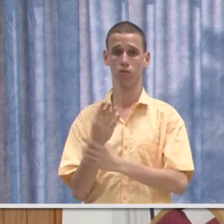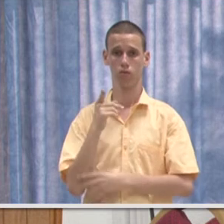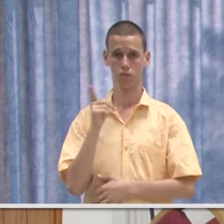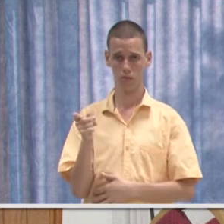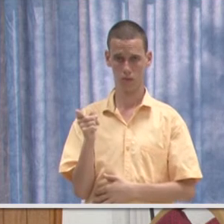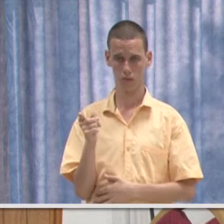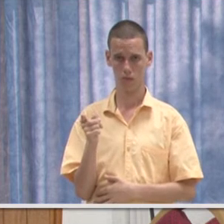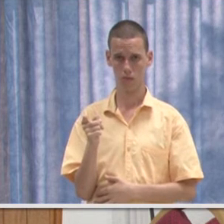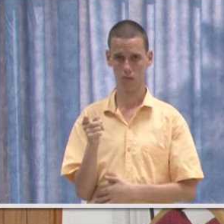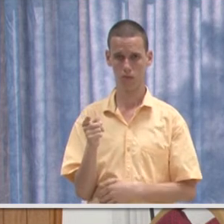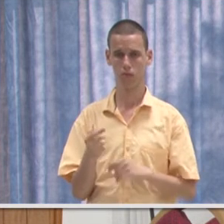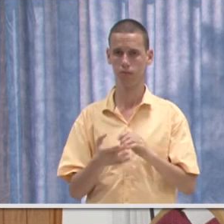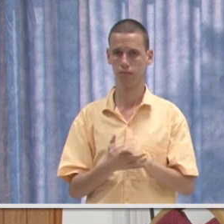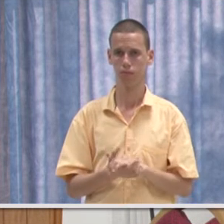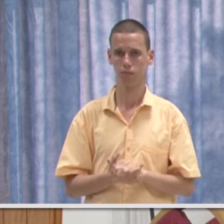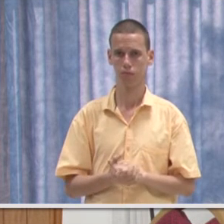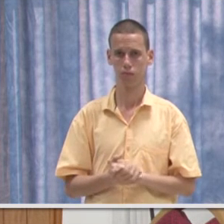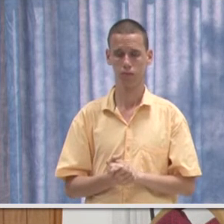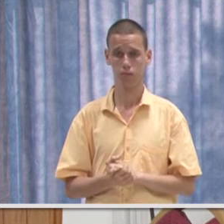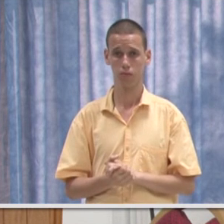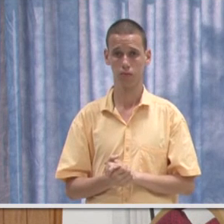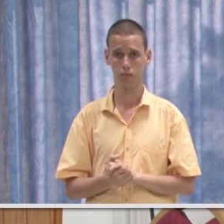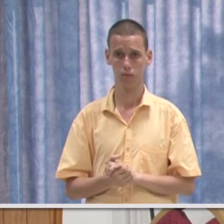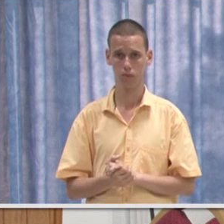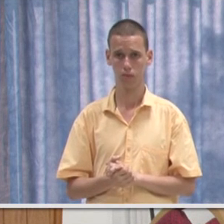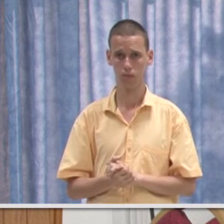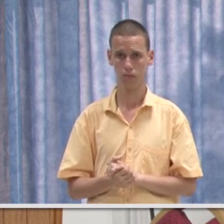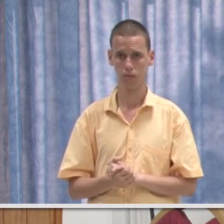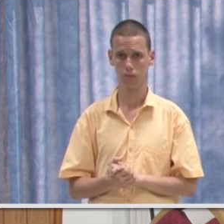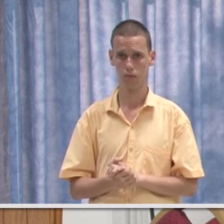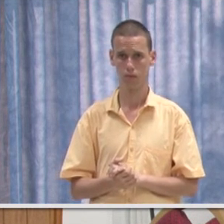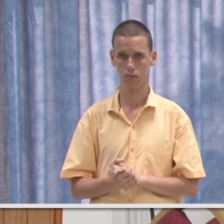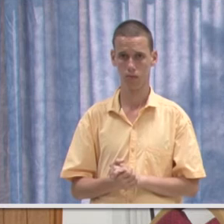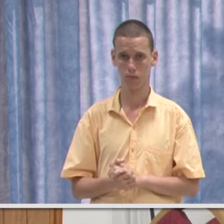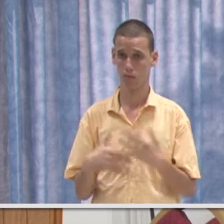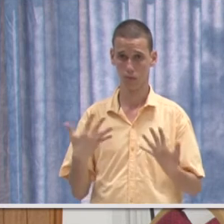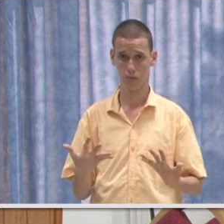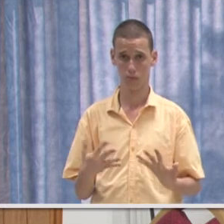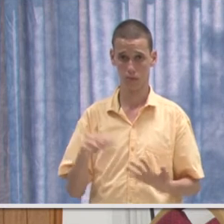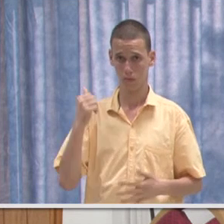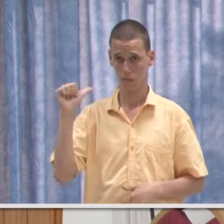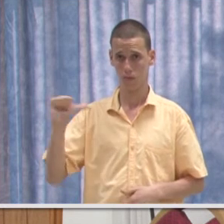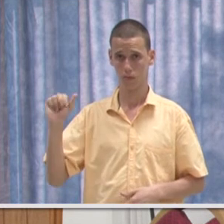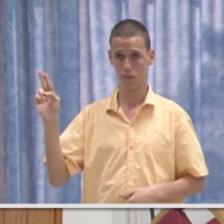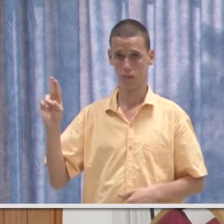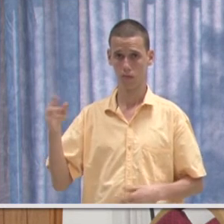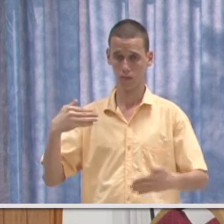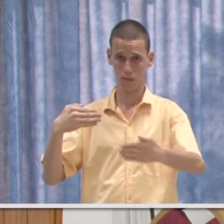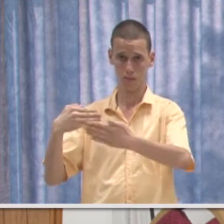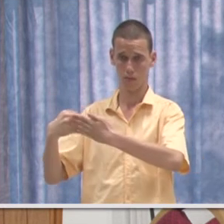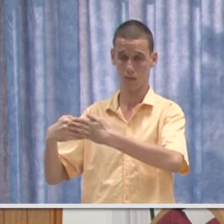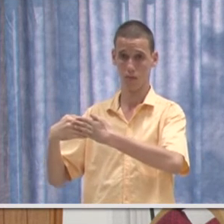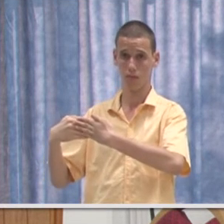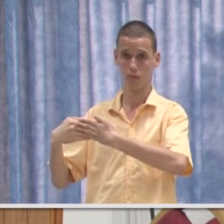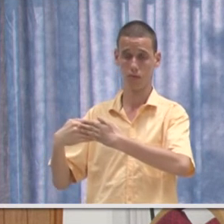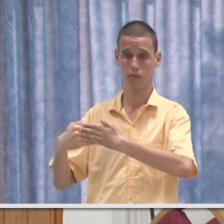Mais qui nous peut focus là, à cause nous pas qu'à servir l'hôpital en soyal dans ce moment, à cause nous besoin stand-by pour isolation